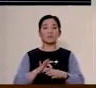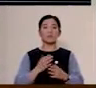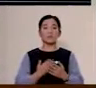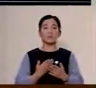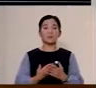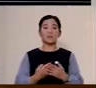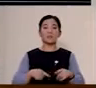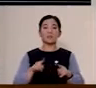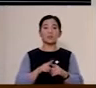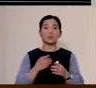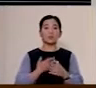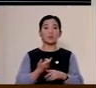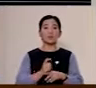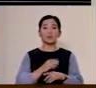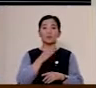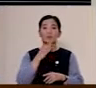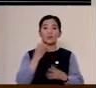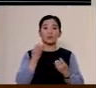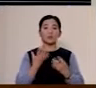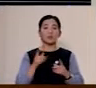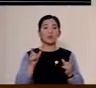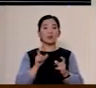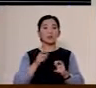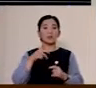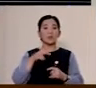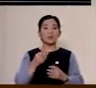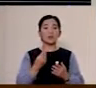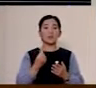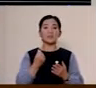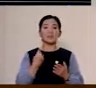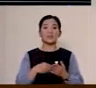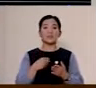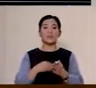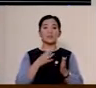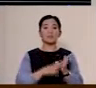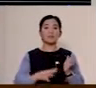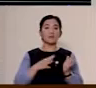примеры. Таких примеров очень много. Даже в магазинах, когда вы заходите, цена